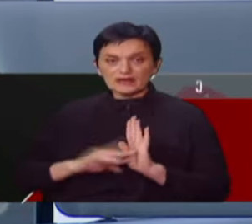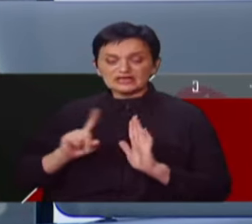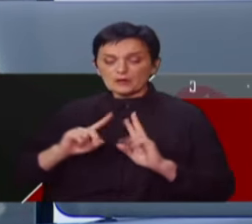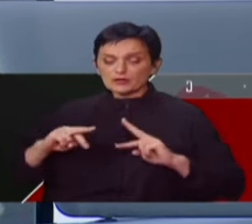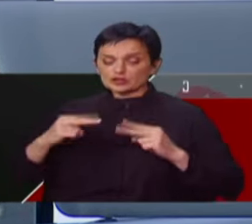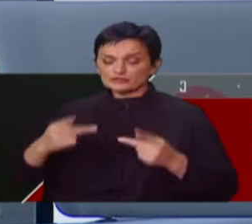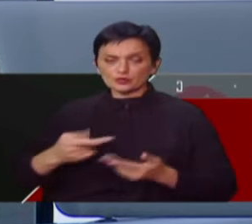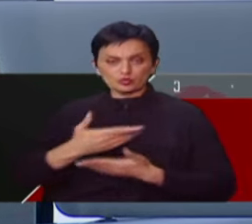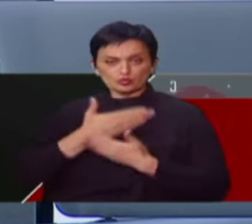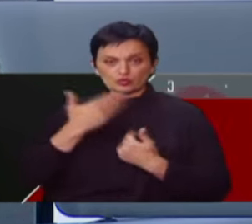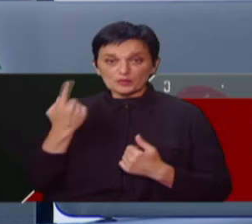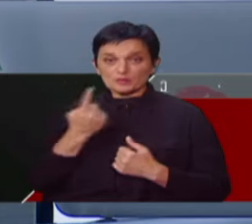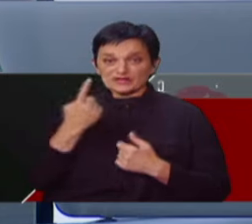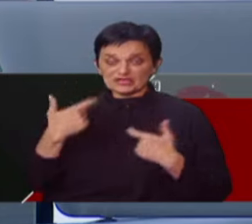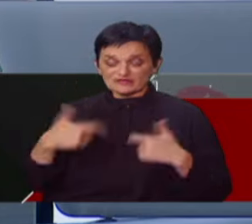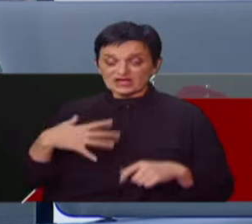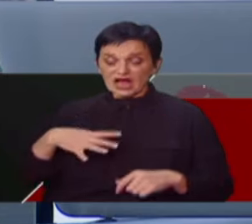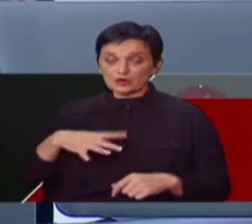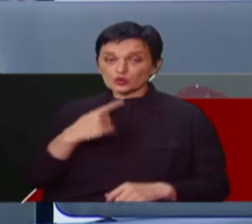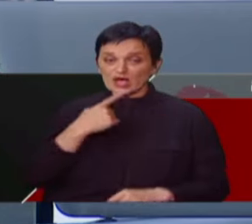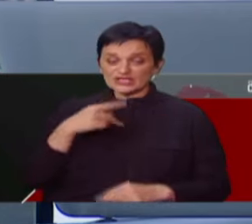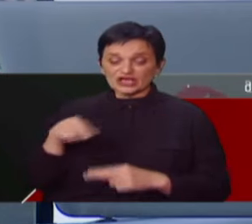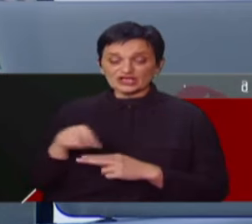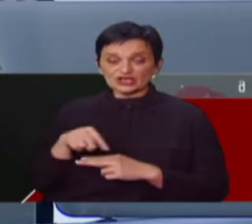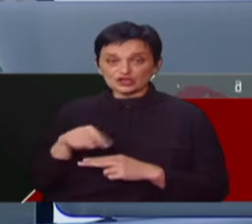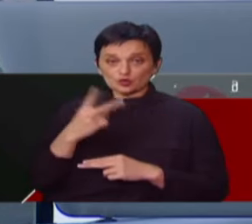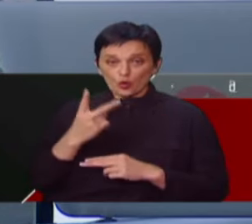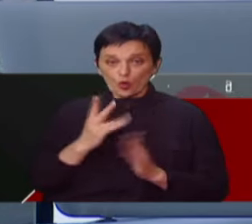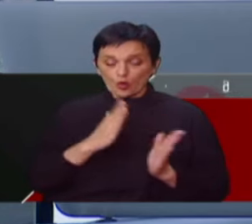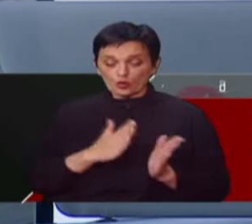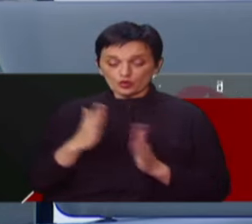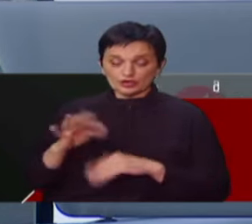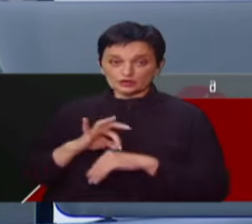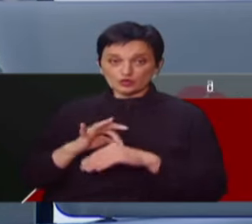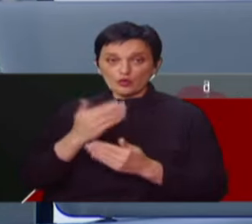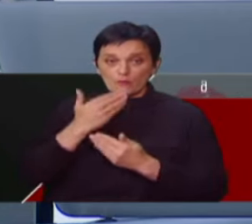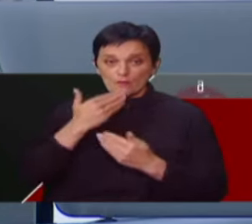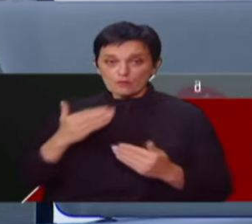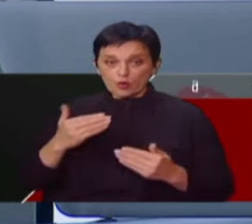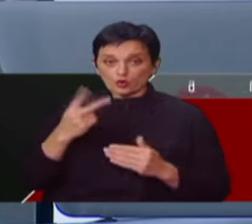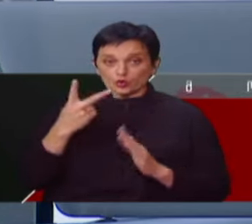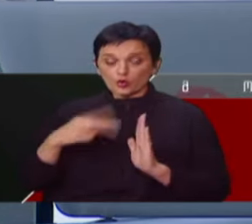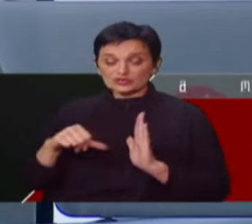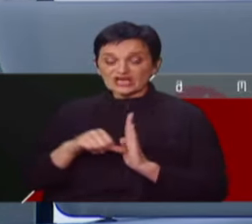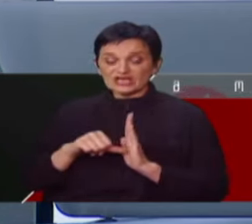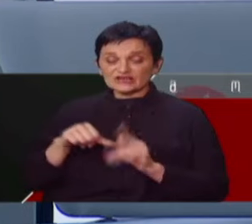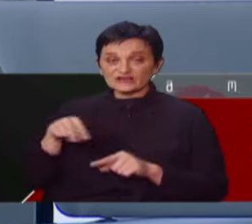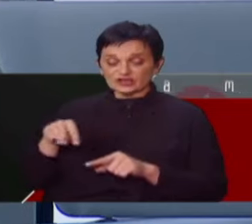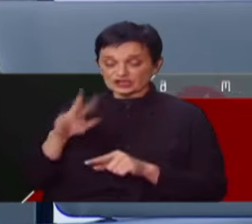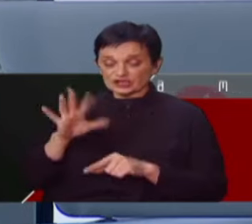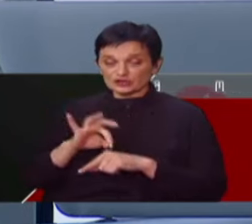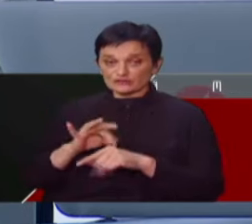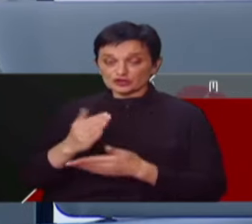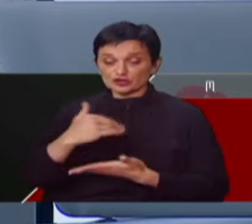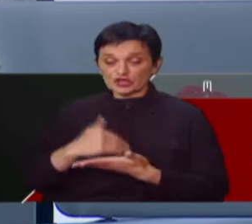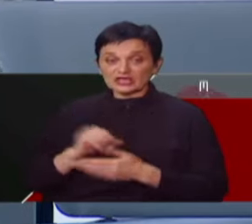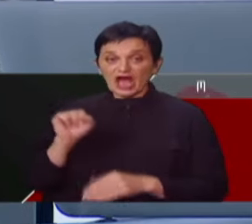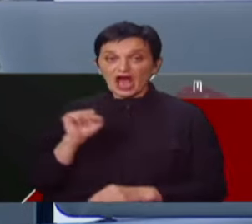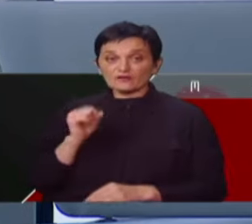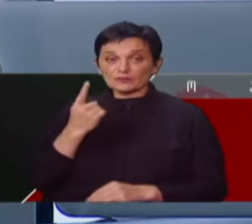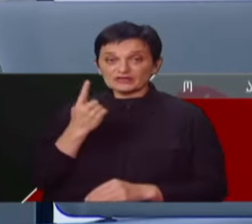ცვლილება არ არის. პირველი გამოცდა ქართულ ენასა და ლიტერატურაში ორ ეტაპად ჩატარდა, ბოლო გამოცდა 26 ივლისს ჩატარდება. შედეგები კი აგვისტოს